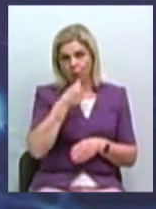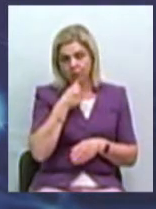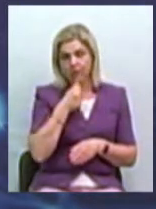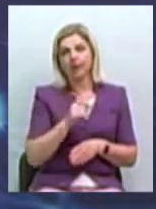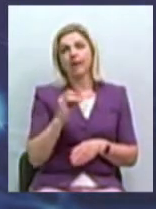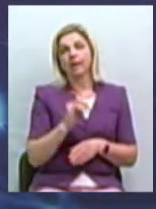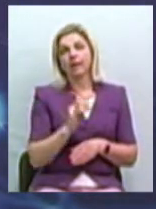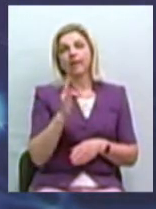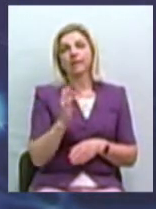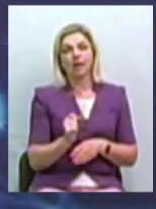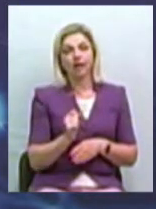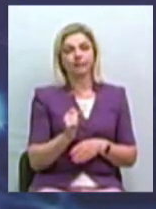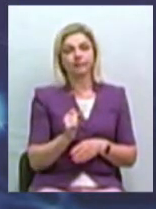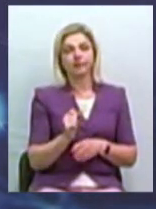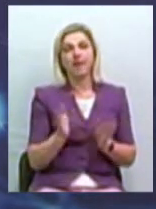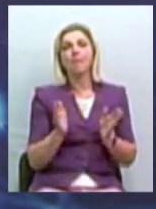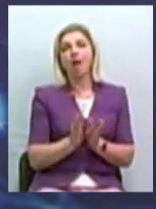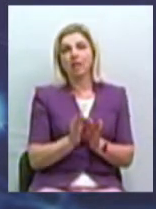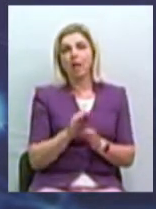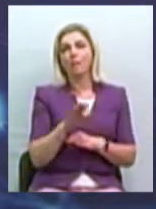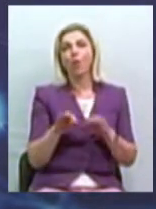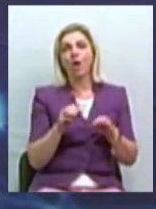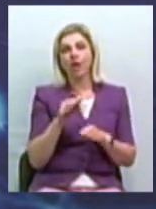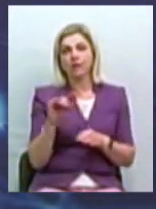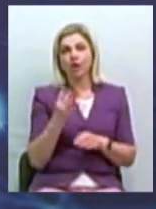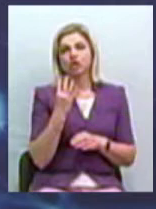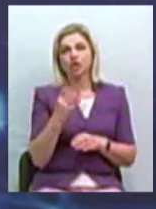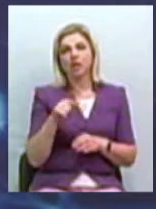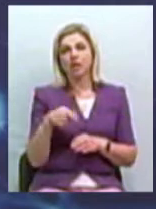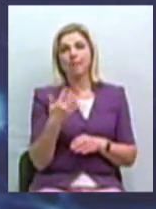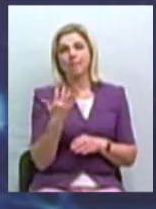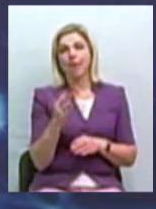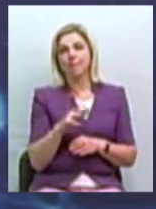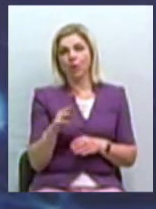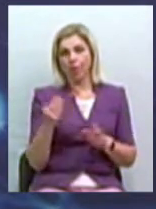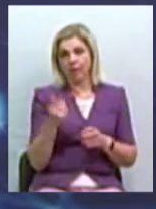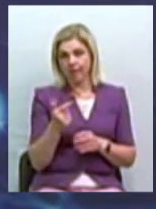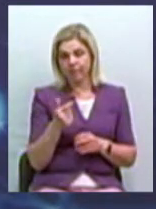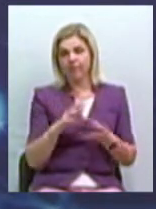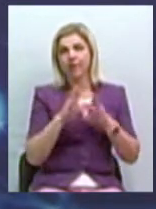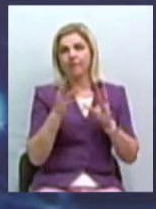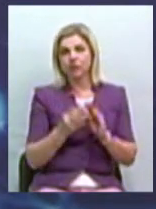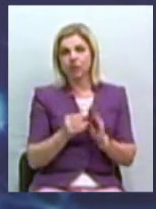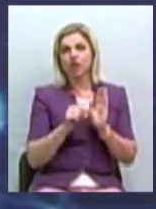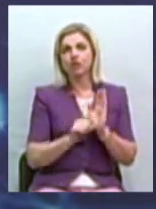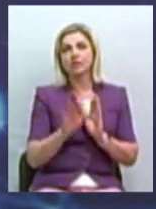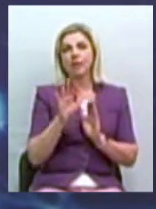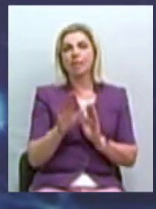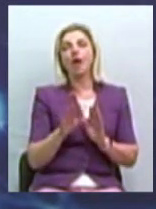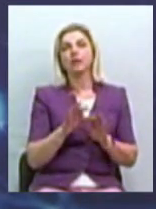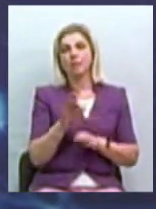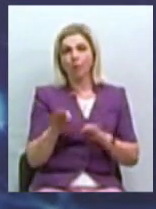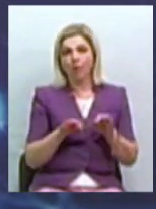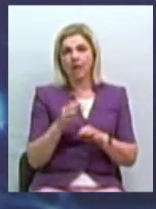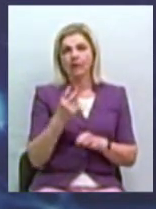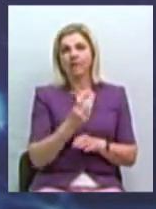на малі проєкти це 4,5 мільйонів гривень. Взагалі, 65 проєктів, 23 проєкти